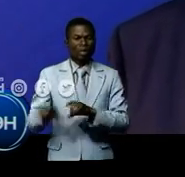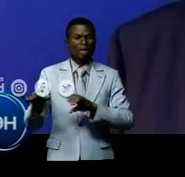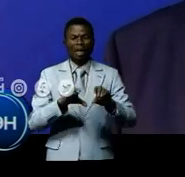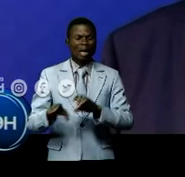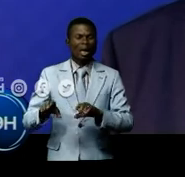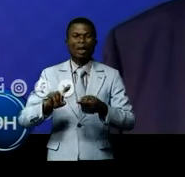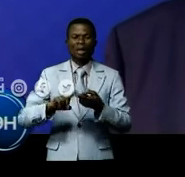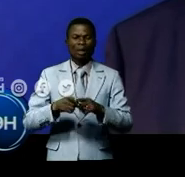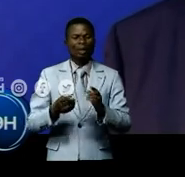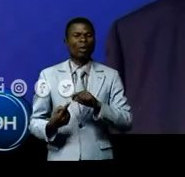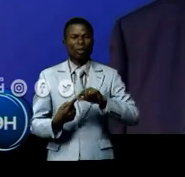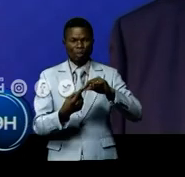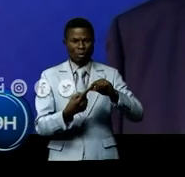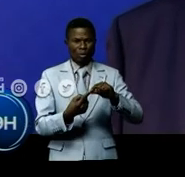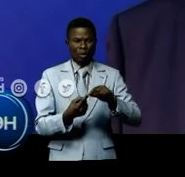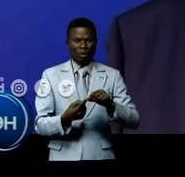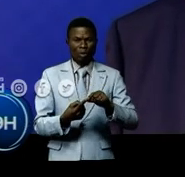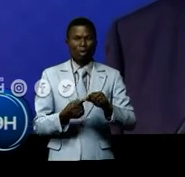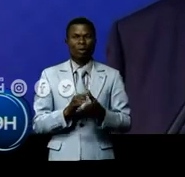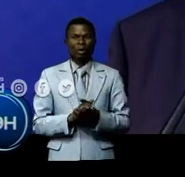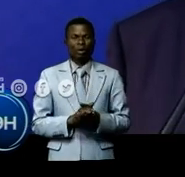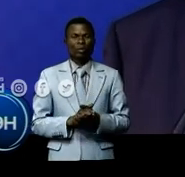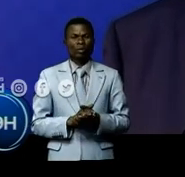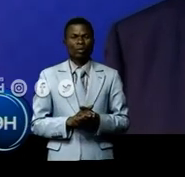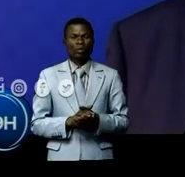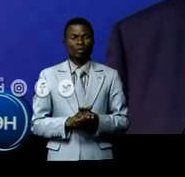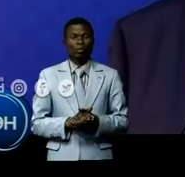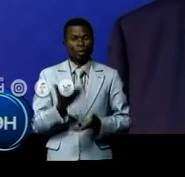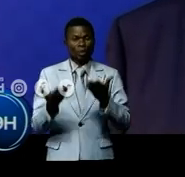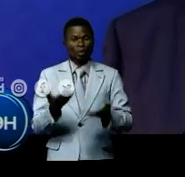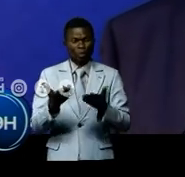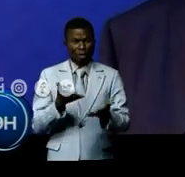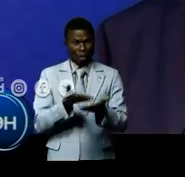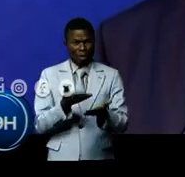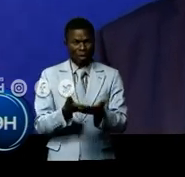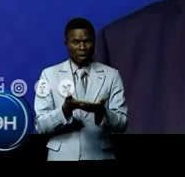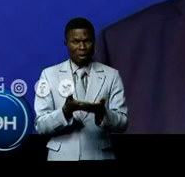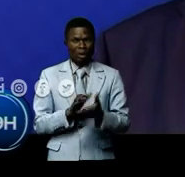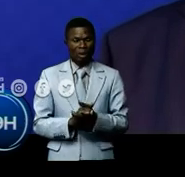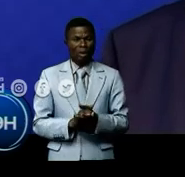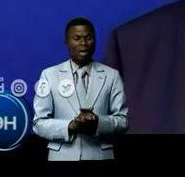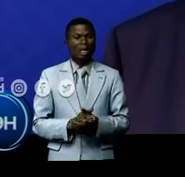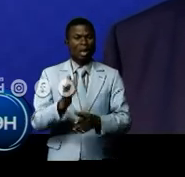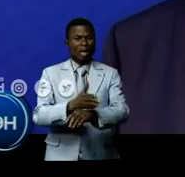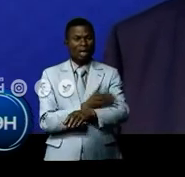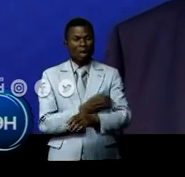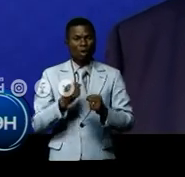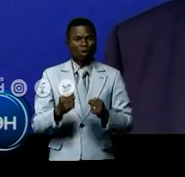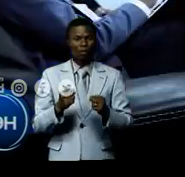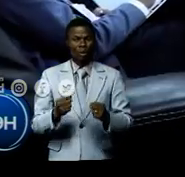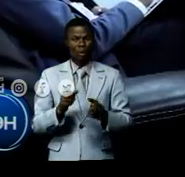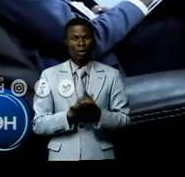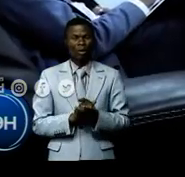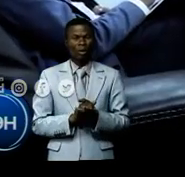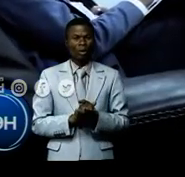spéciale un ministère du genre. Et je crois que c'est là une ardeur d'avance en quelque sorte par rapport à ce qui